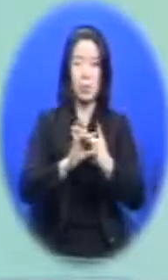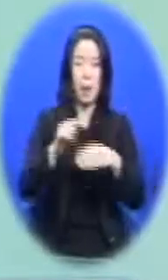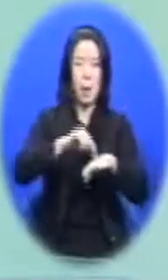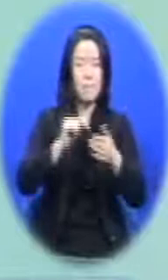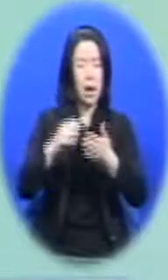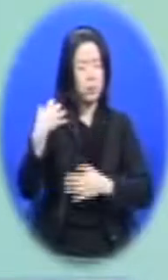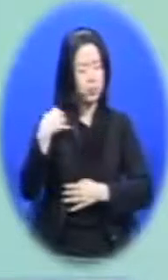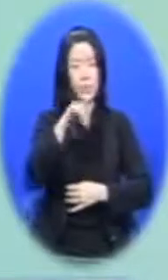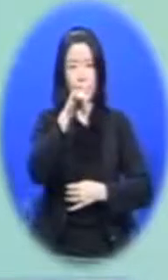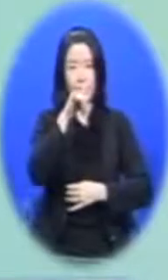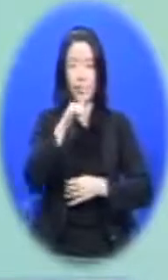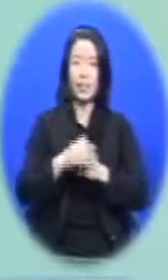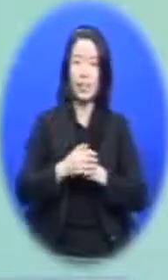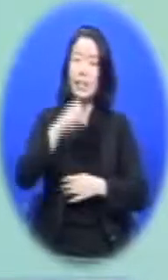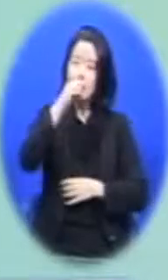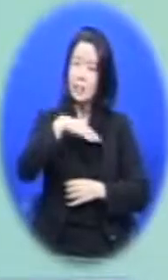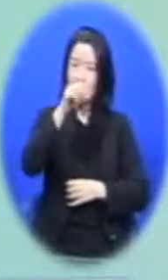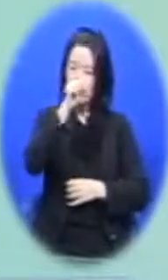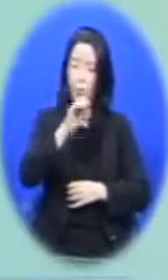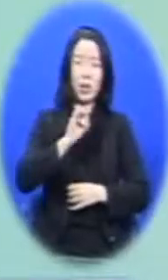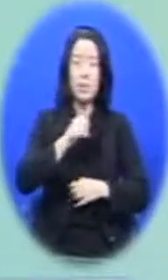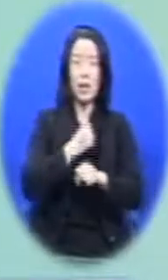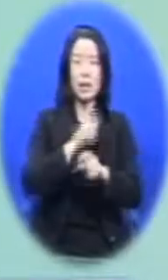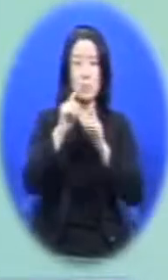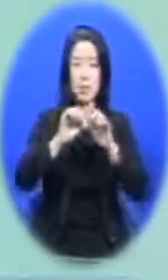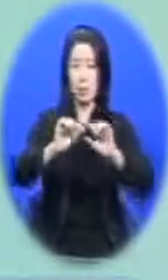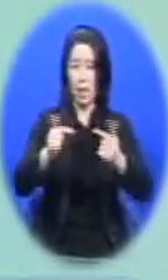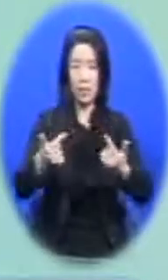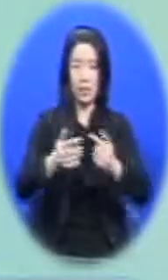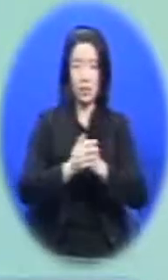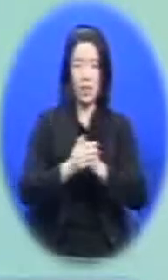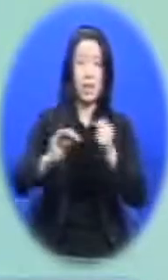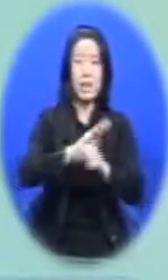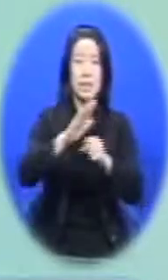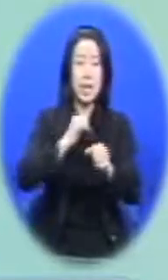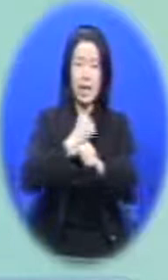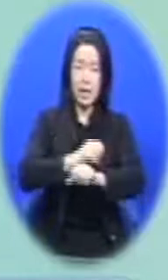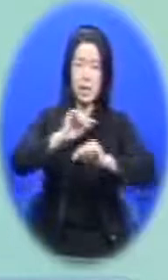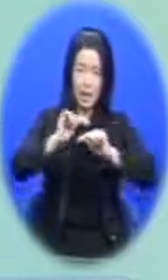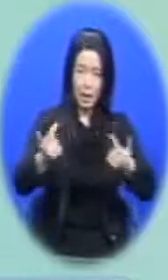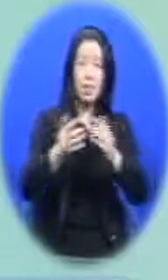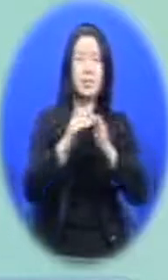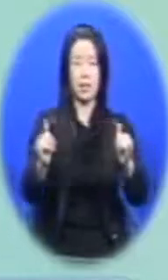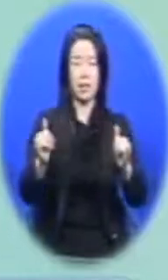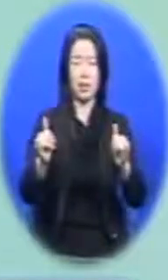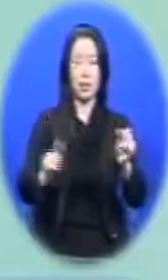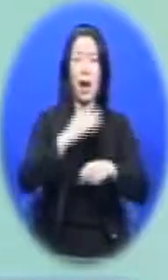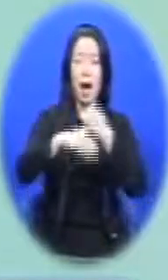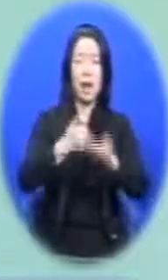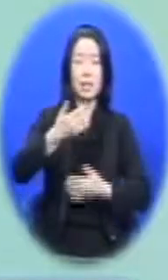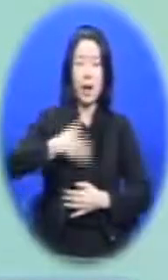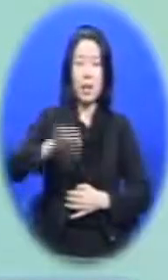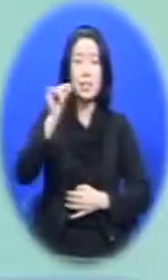부담이 옵니다. 그냥 좋기만 한 말씀이 아니에요. 사랑하지 않는 사람은